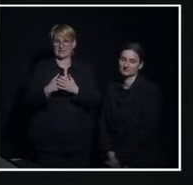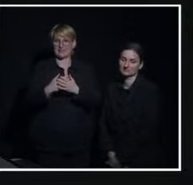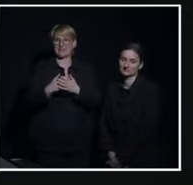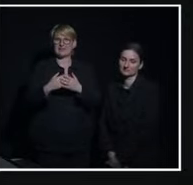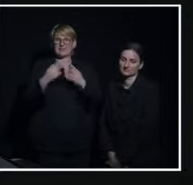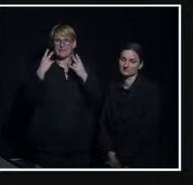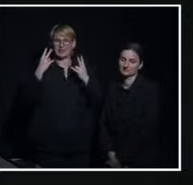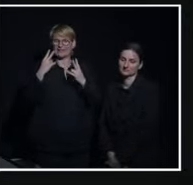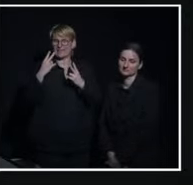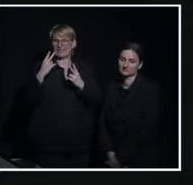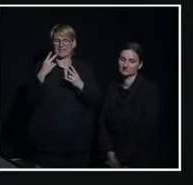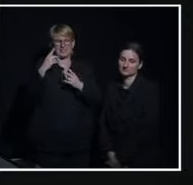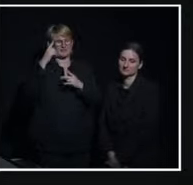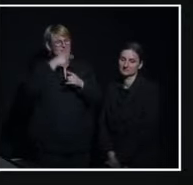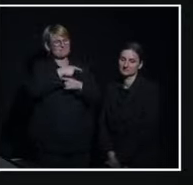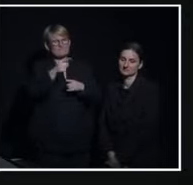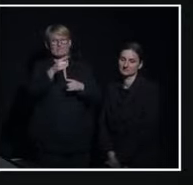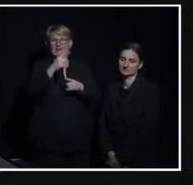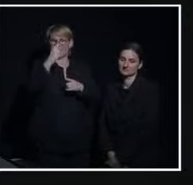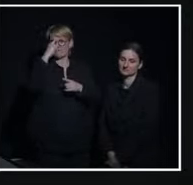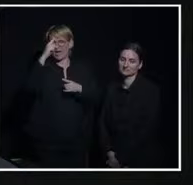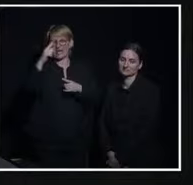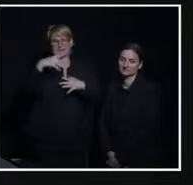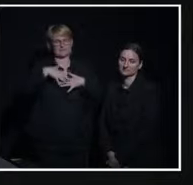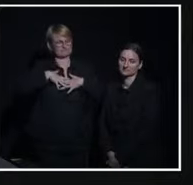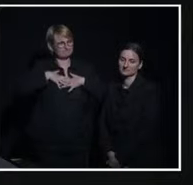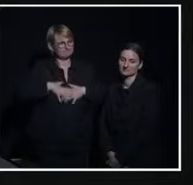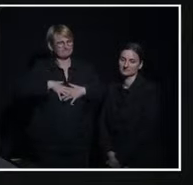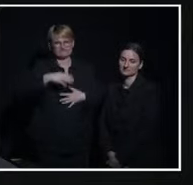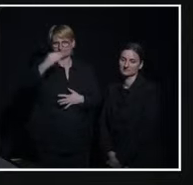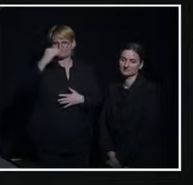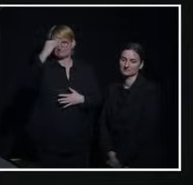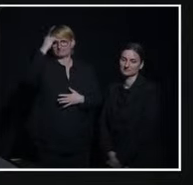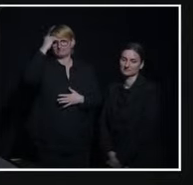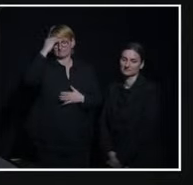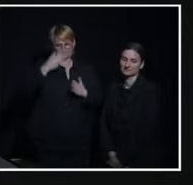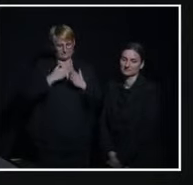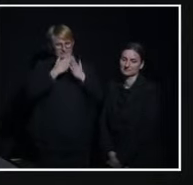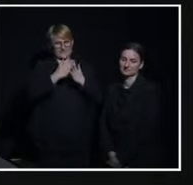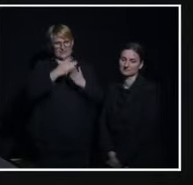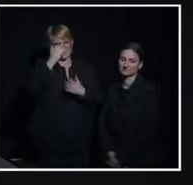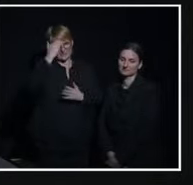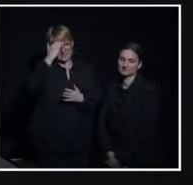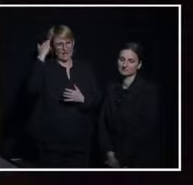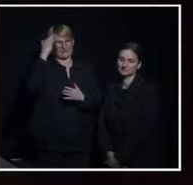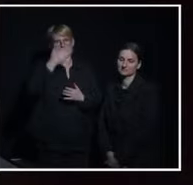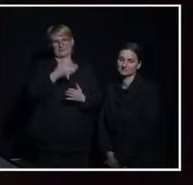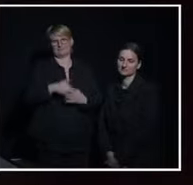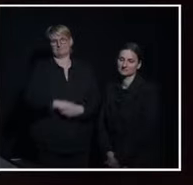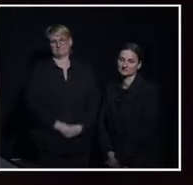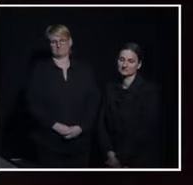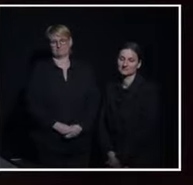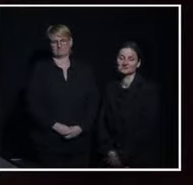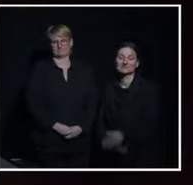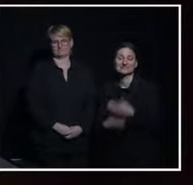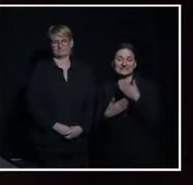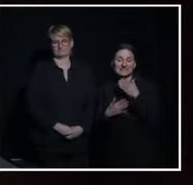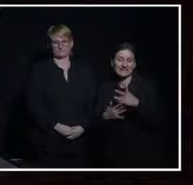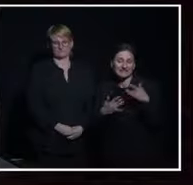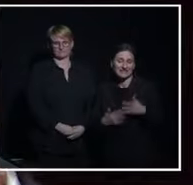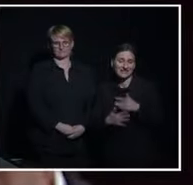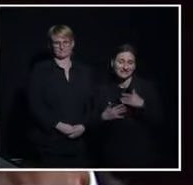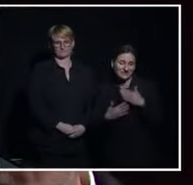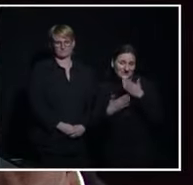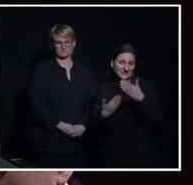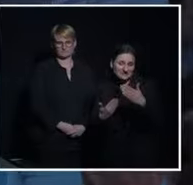kennen, dass Sie einfach auch nachdenken. Ich danke ganz herzlich. Vielen Dank.